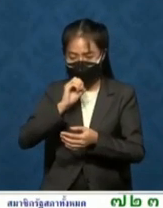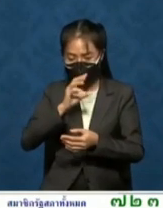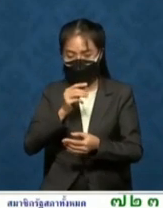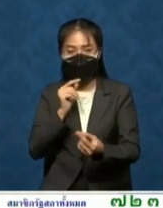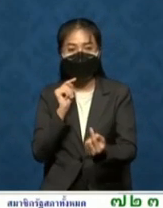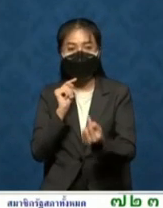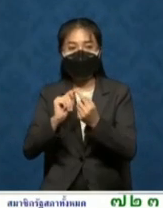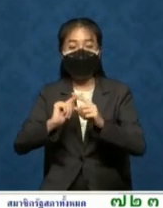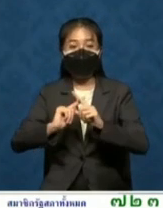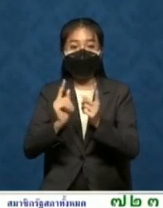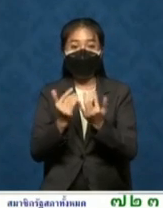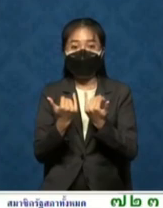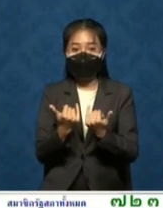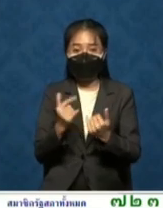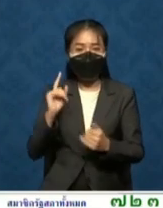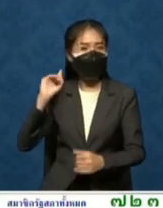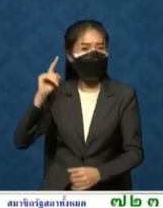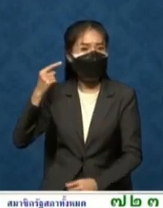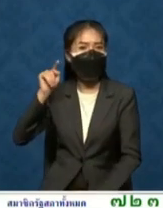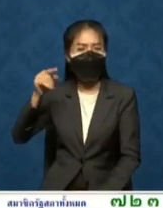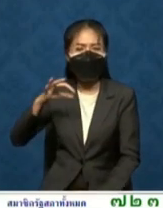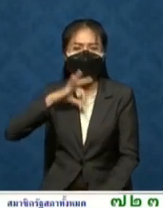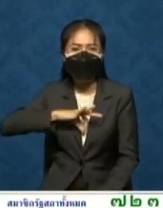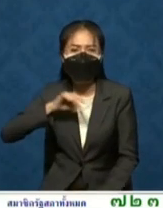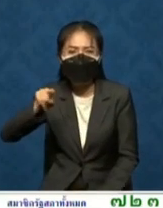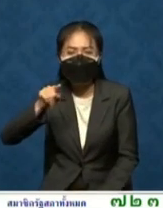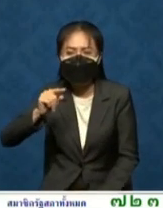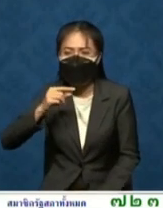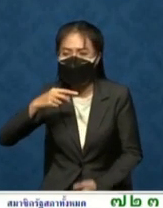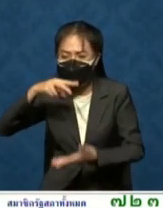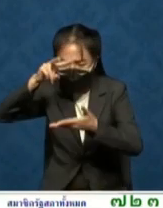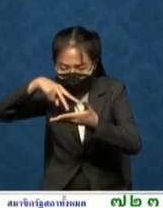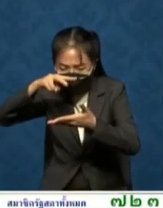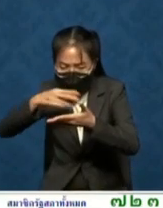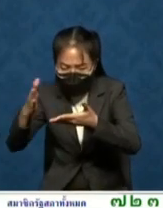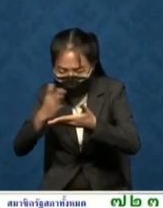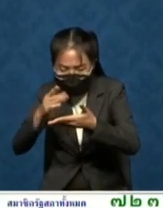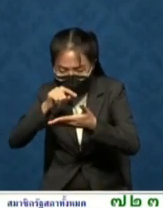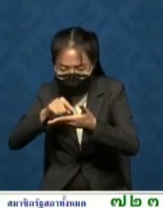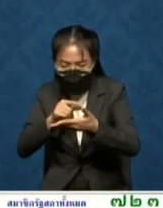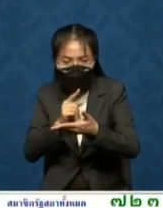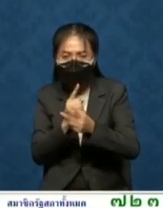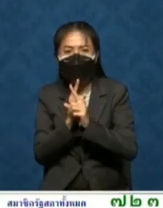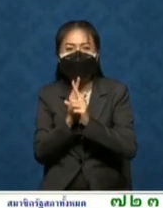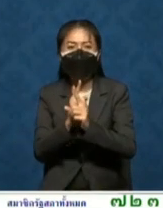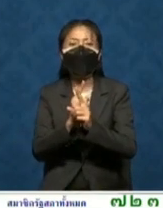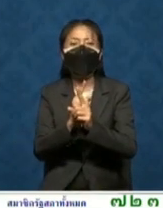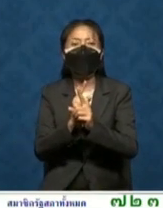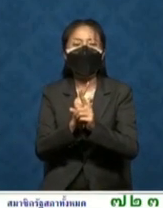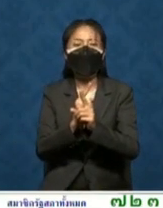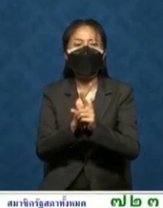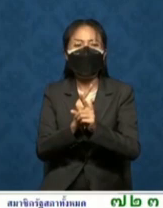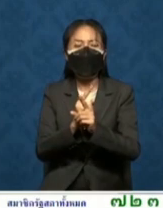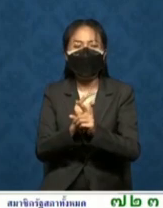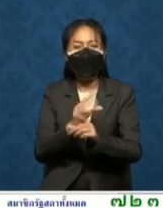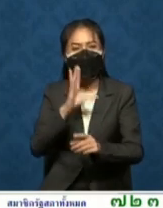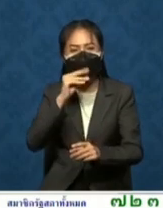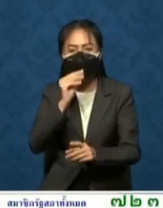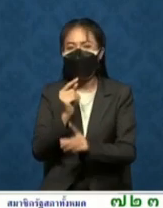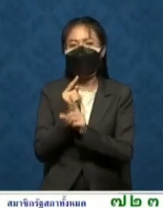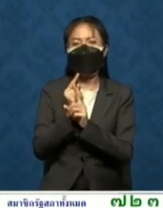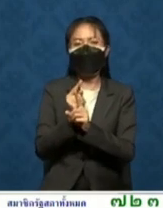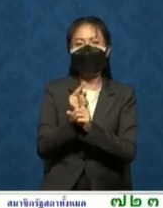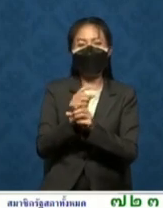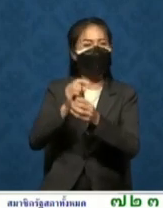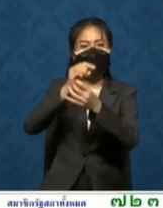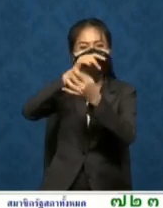ภิปรายนั้นอ่านโพยตลอดนะครับมีผู้พิมพ์โพยให้อาจจะอภิปรายไม่ตรงกับข้อเท็จจริ